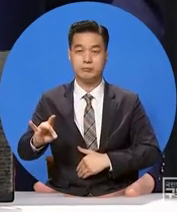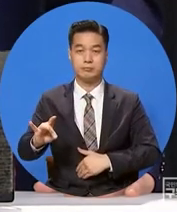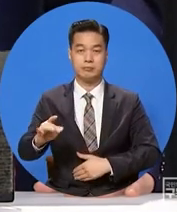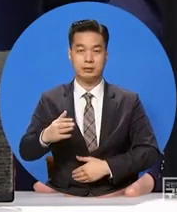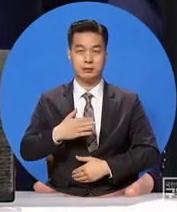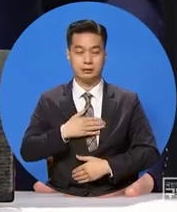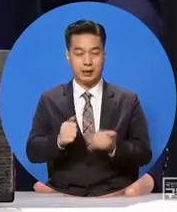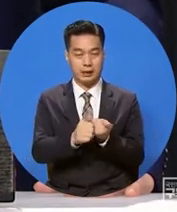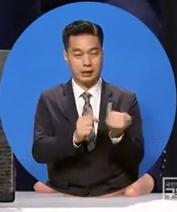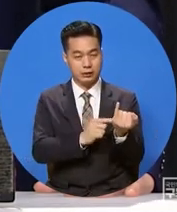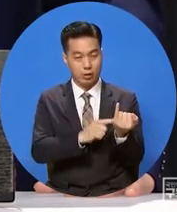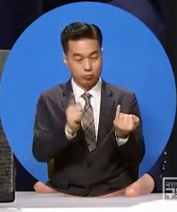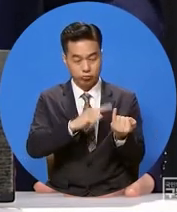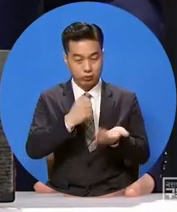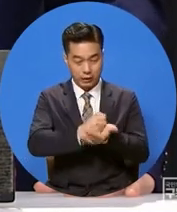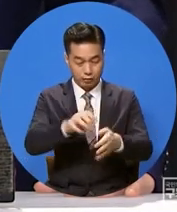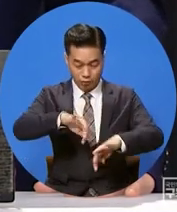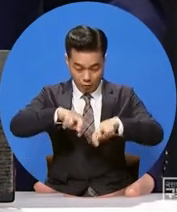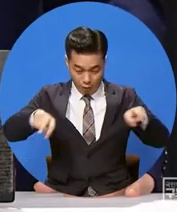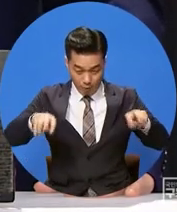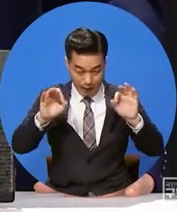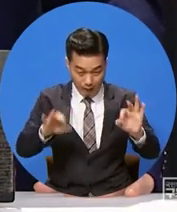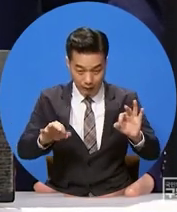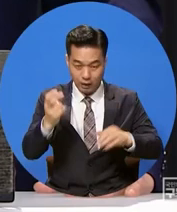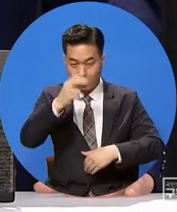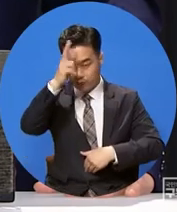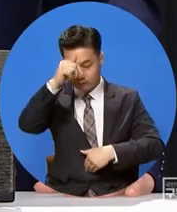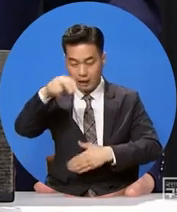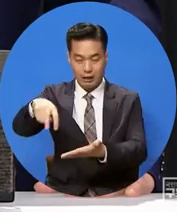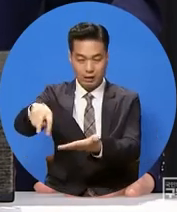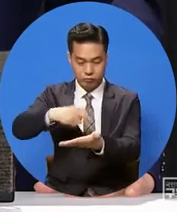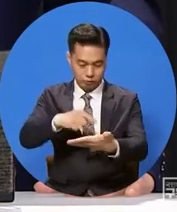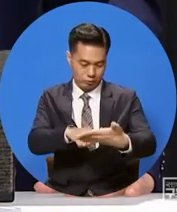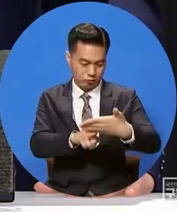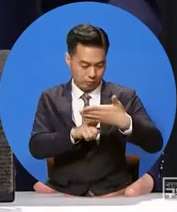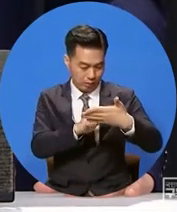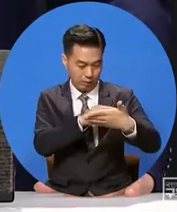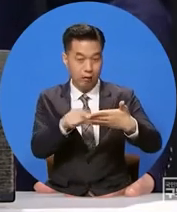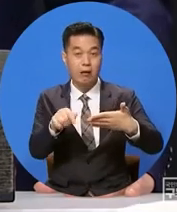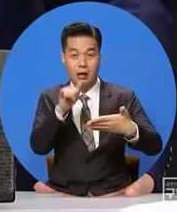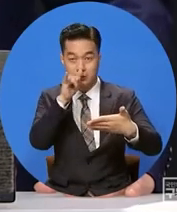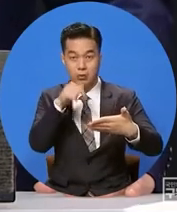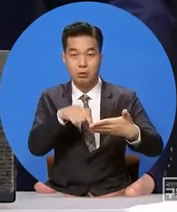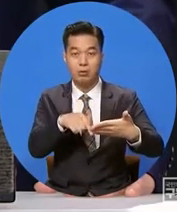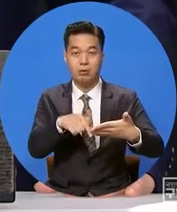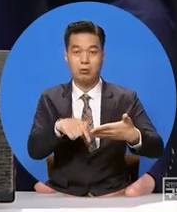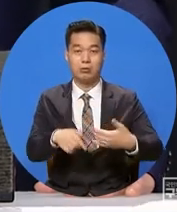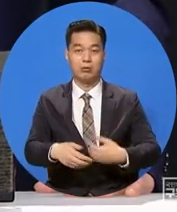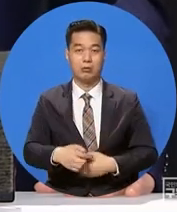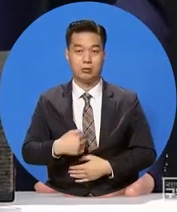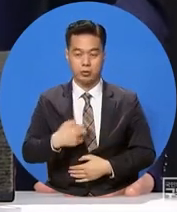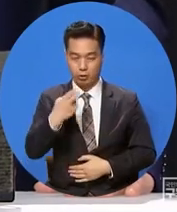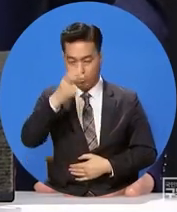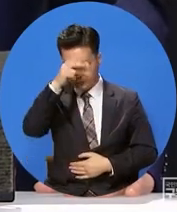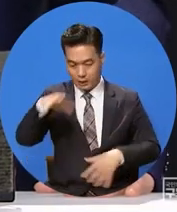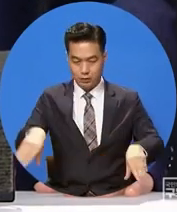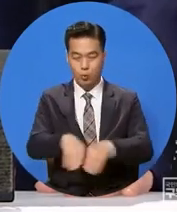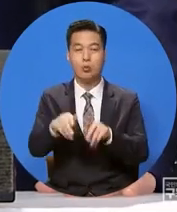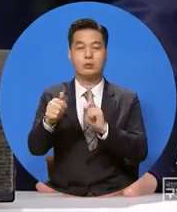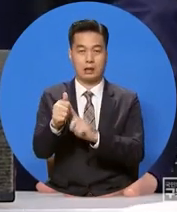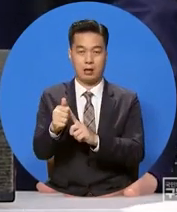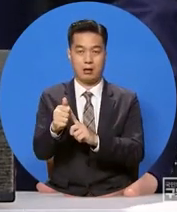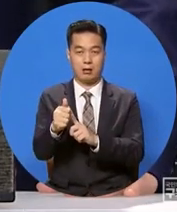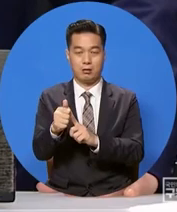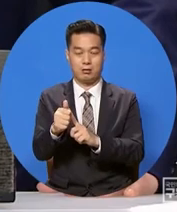제 처음 무슨 뭐 계좌 열어봤다라고 해가지고 검찰에서 열어봤다고 해서 은행에서 통보 오고 이럽니다. 저 검찰총장 하면서